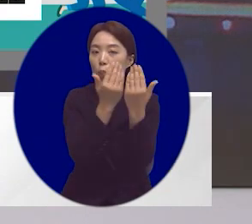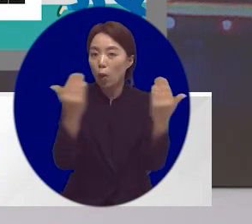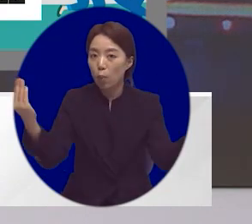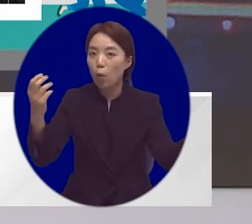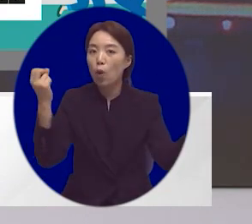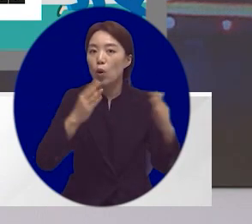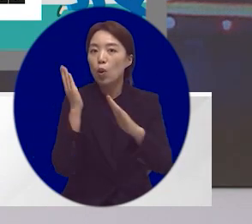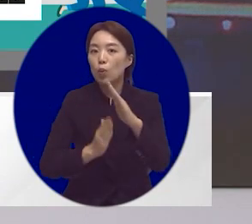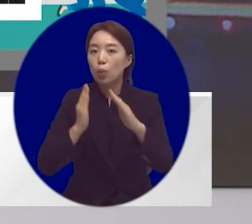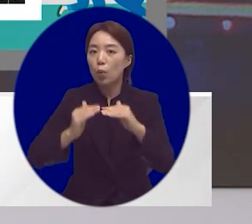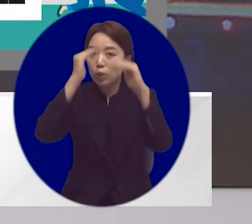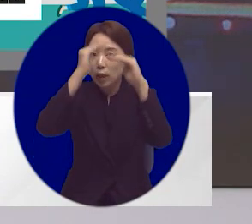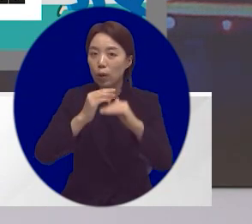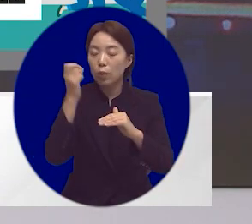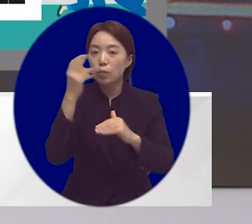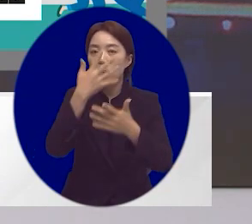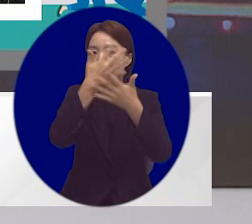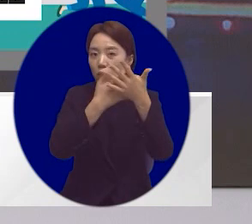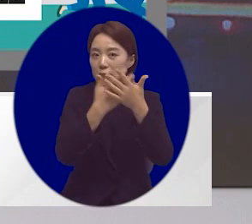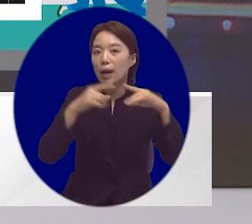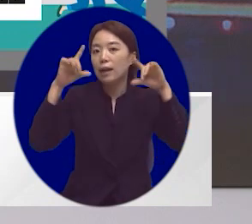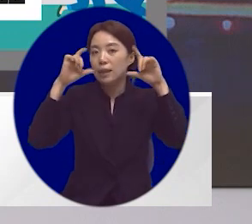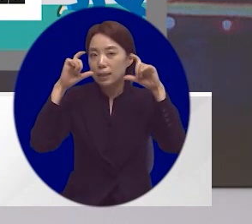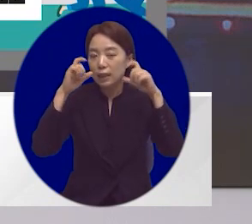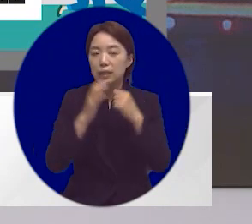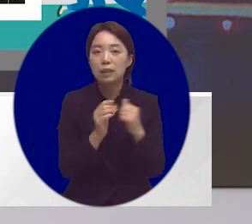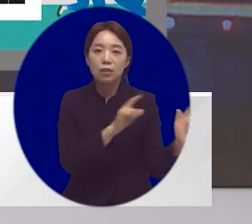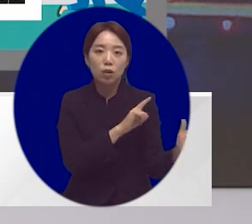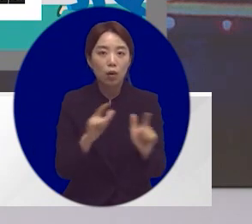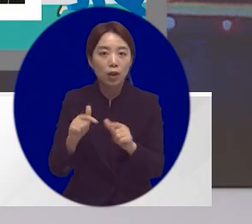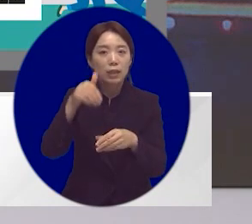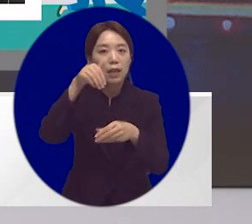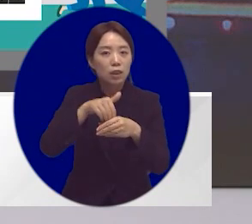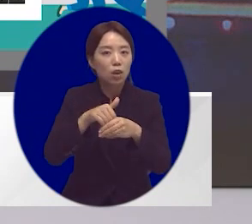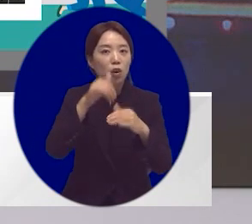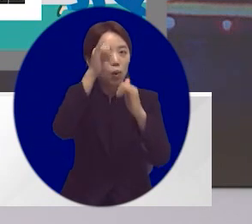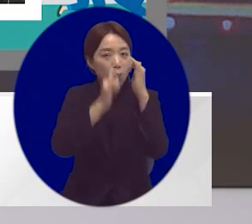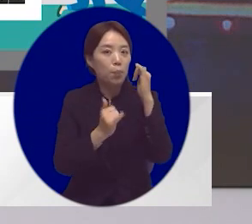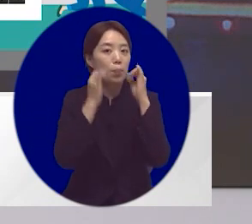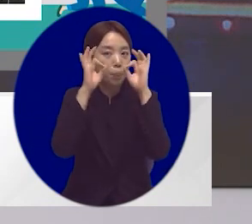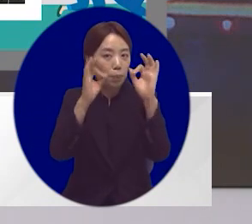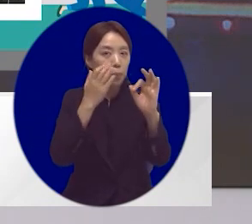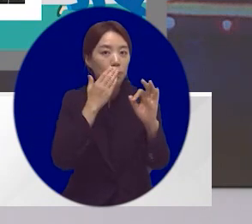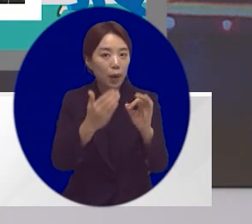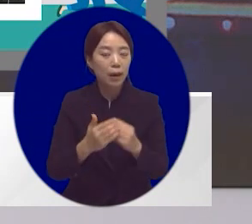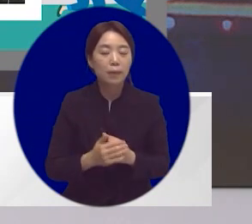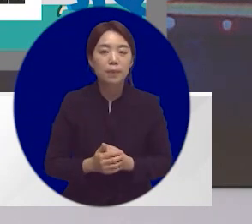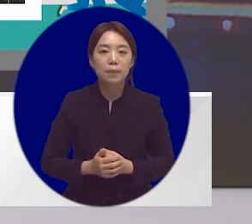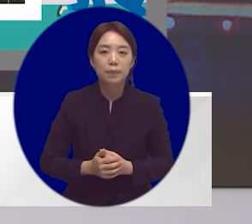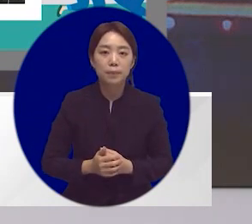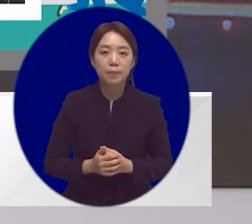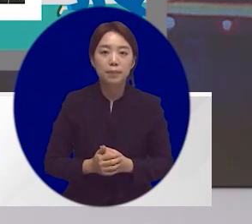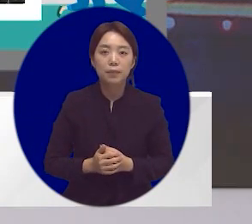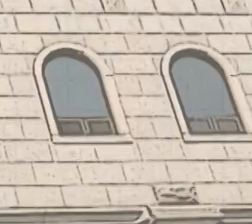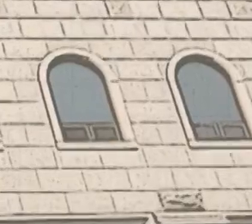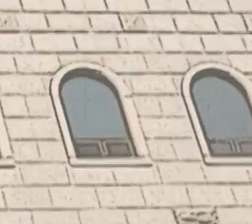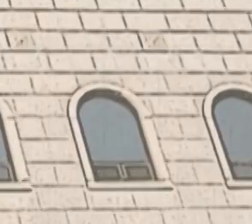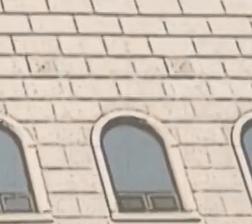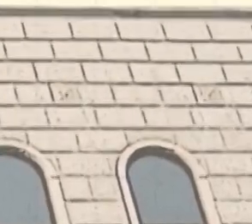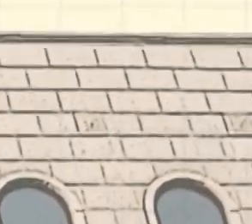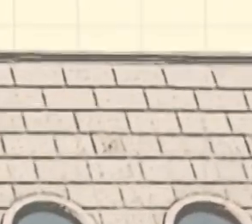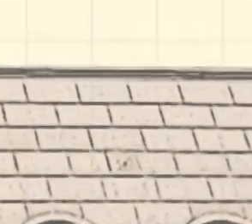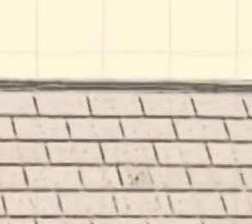후보자들의 선거 벽보와 공보, 선거 기록 영상과 사진 등 다채로운 선거 사료를 확인할 수 있습니다.